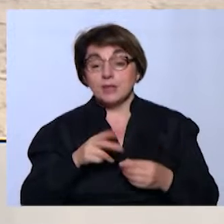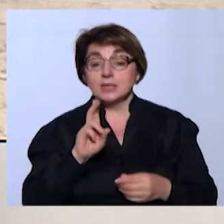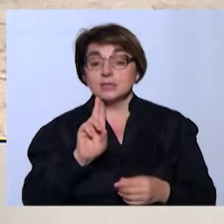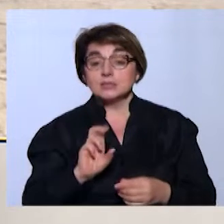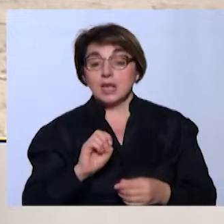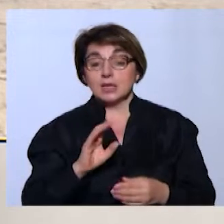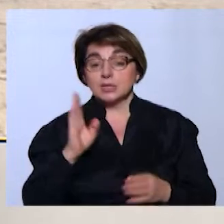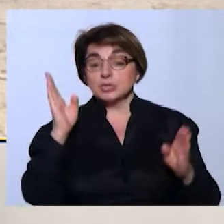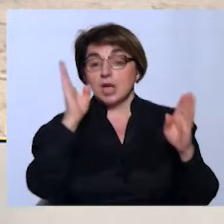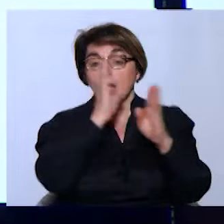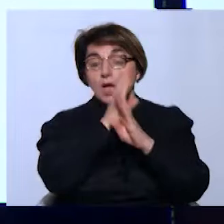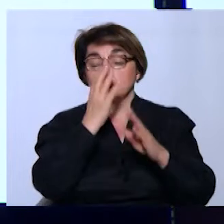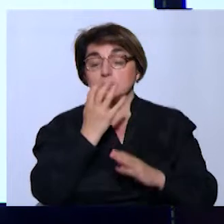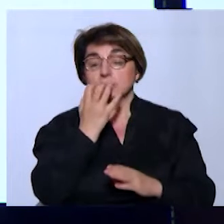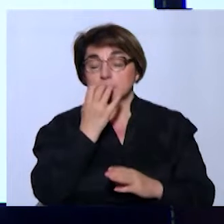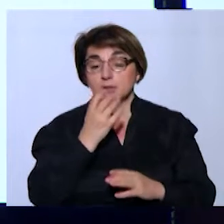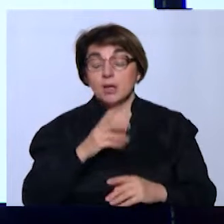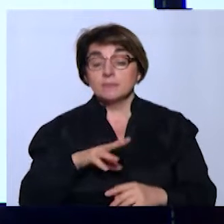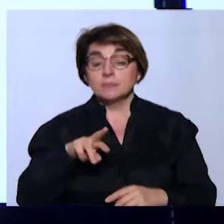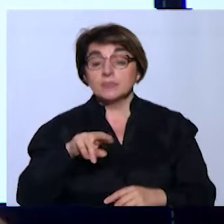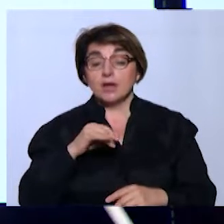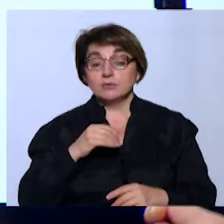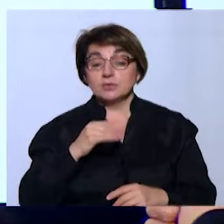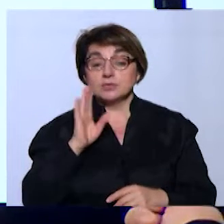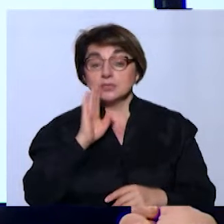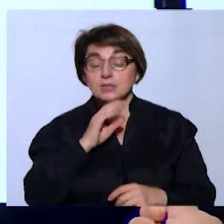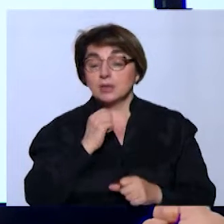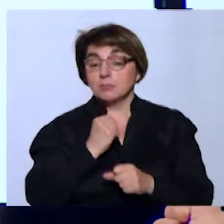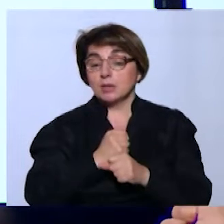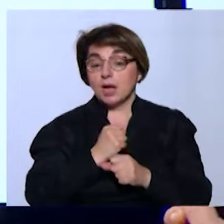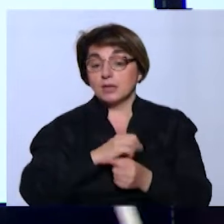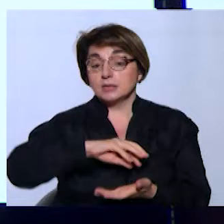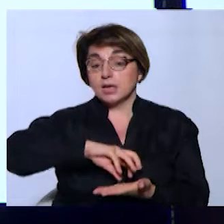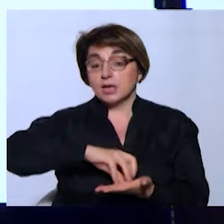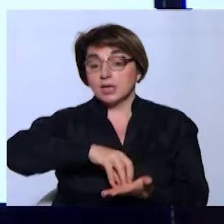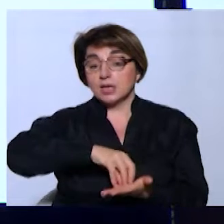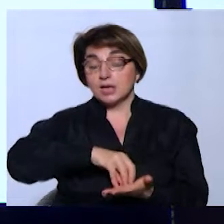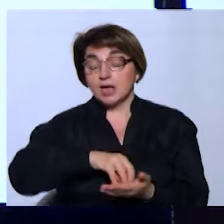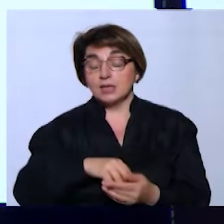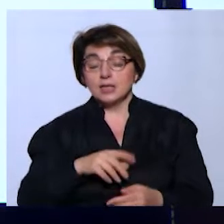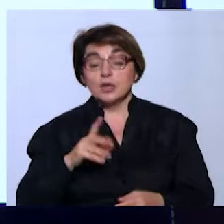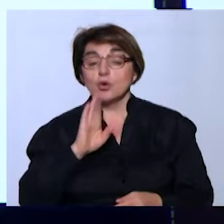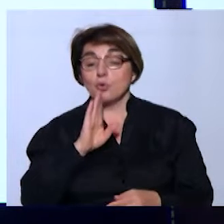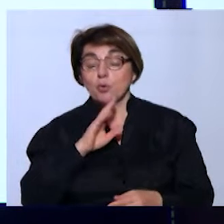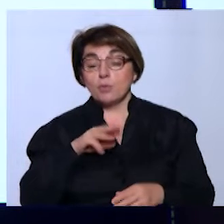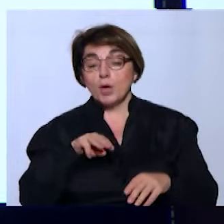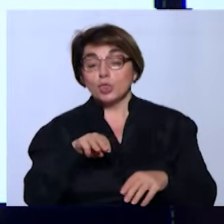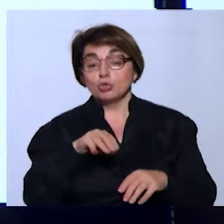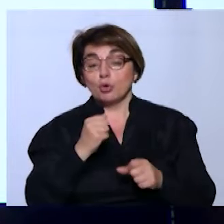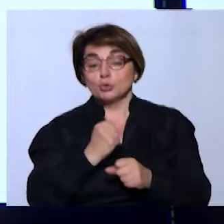ამინდია. დავითის დედამ ხინკალი მოხარშა. გოგონებმა ტორტი გააკეთეს. სუფრა დავითმა